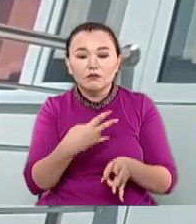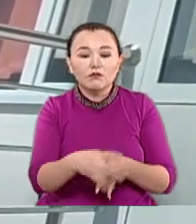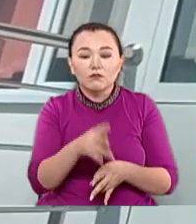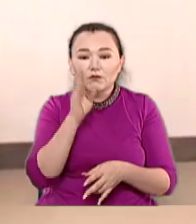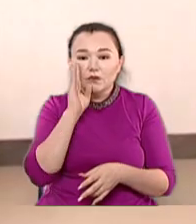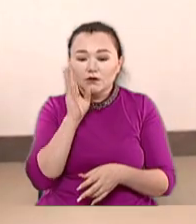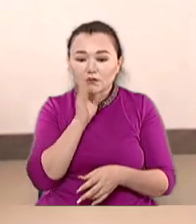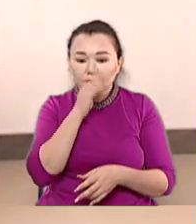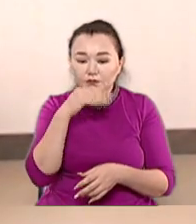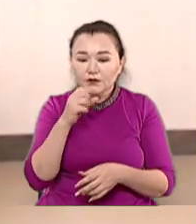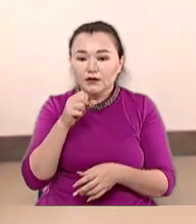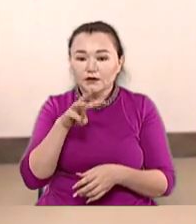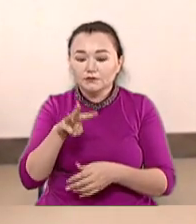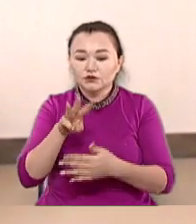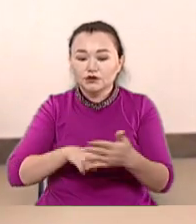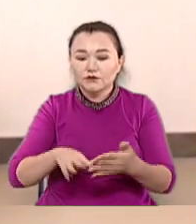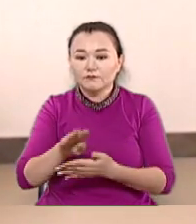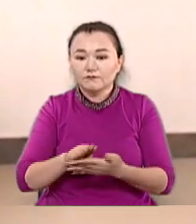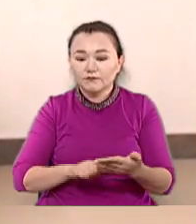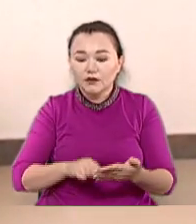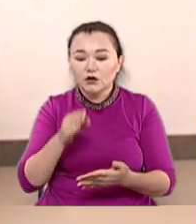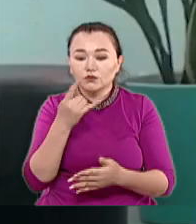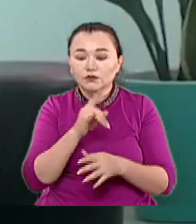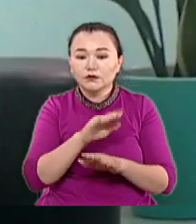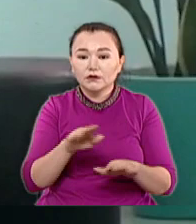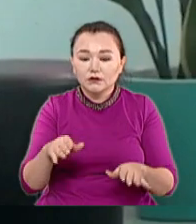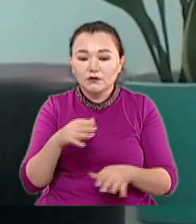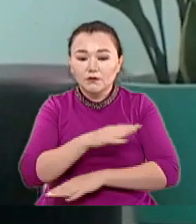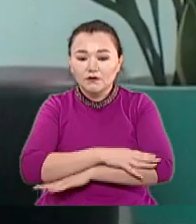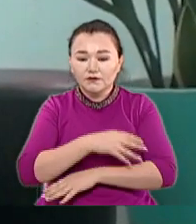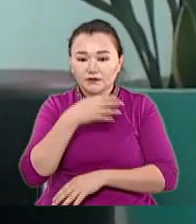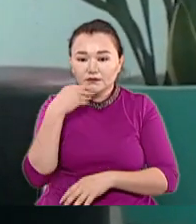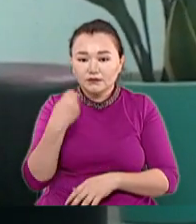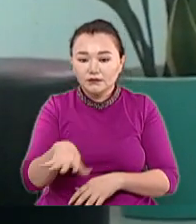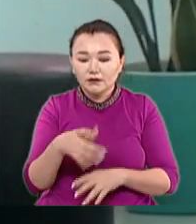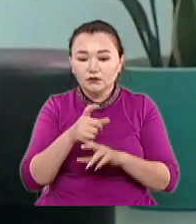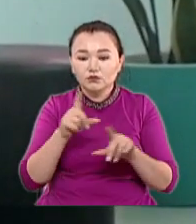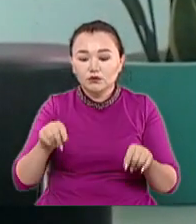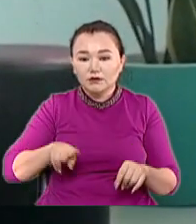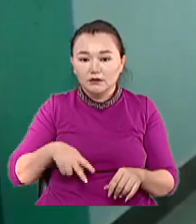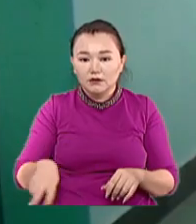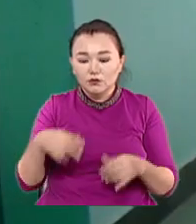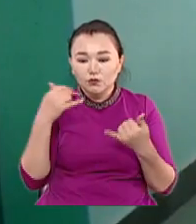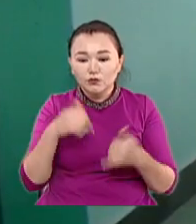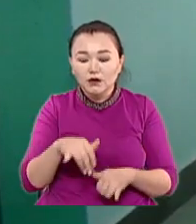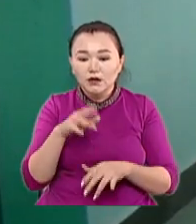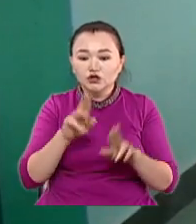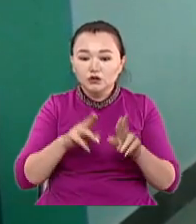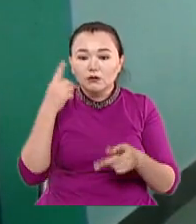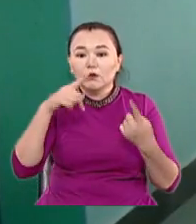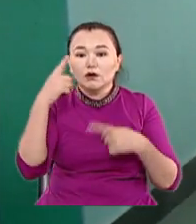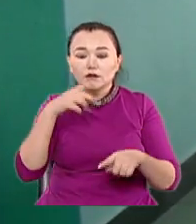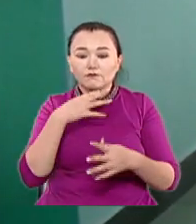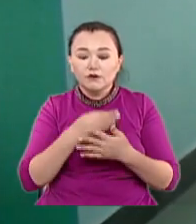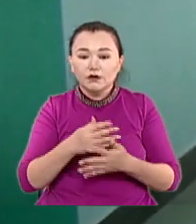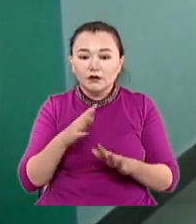оқушының ата-анасына әкімшілік айыппұл толтырылған, ал оқушыларының оғаш мінез танытқанына мектеп басшылары аң-таң. Ереже шығарғыш